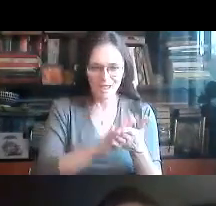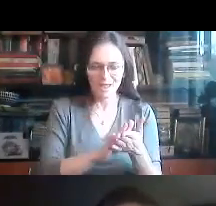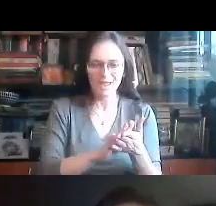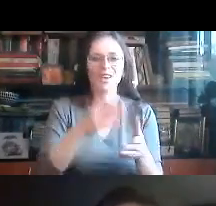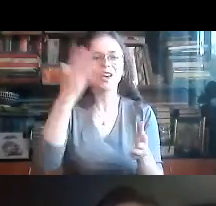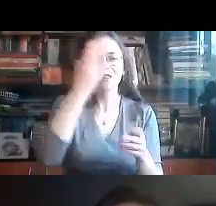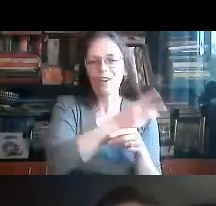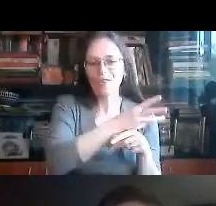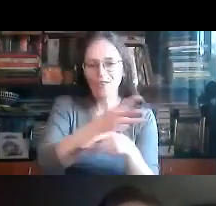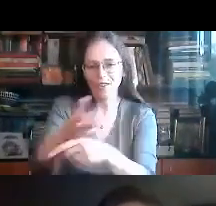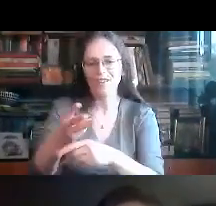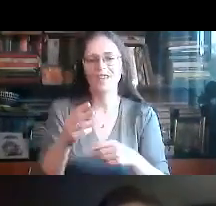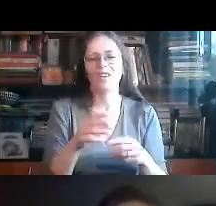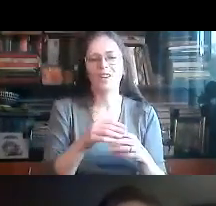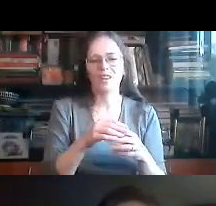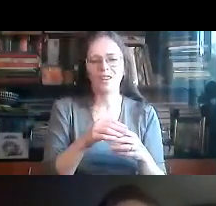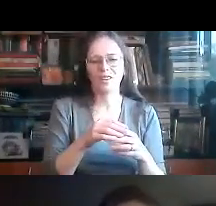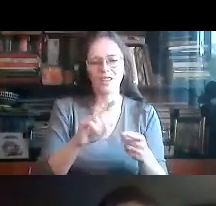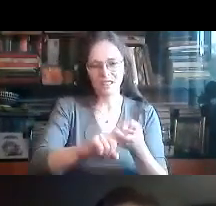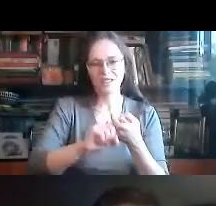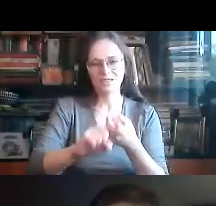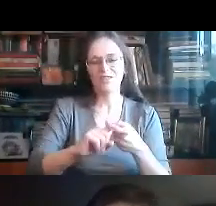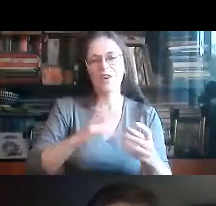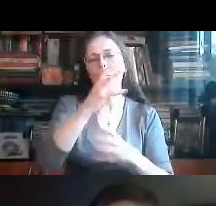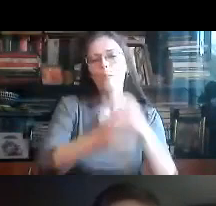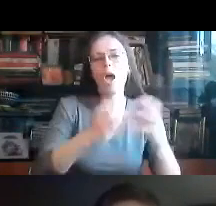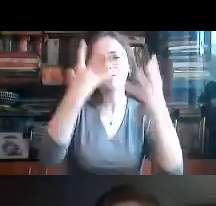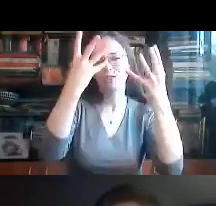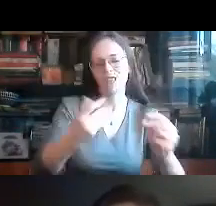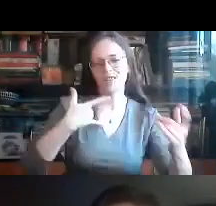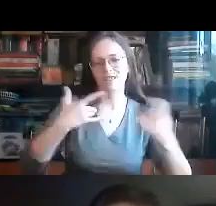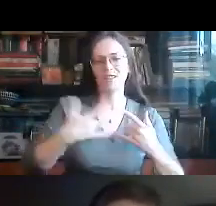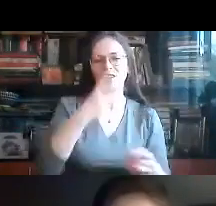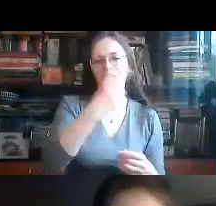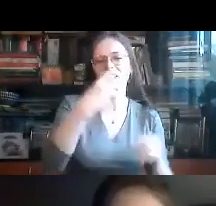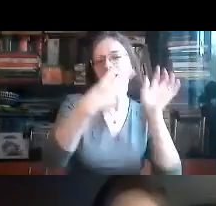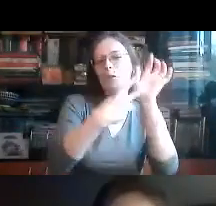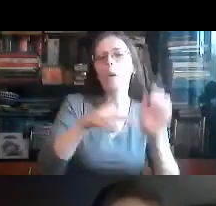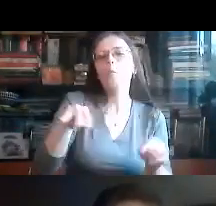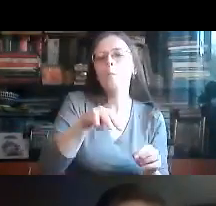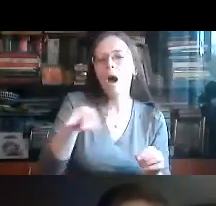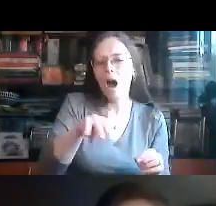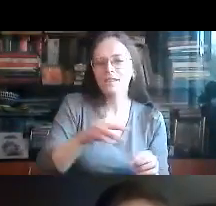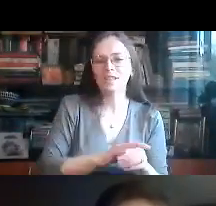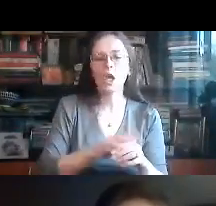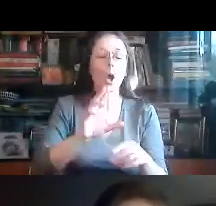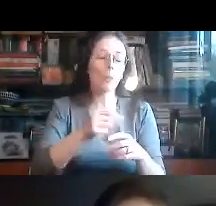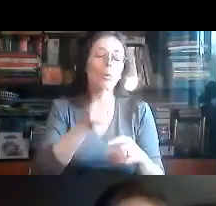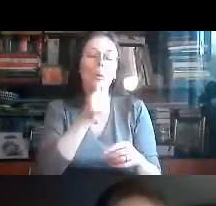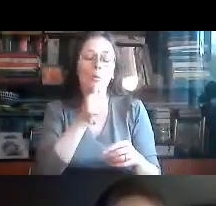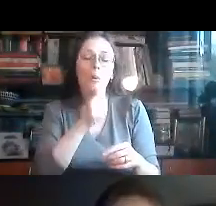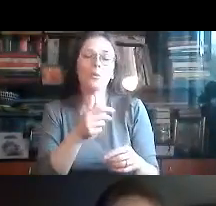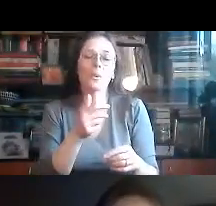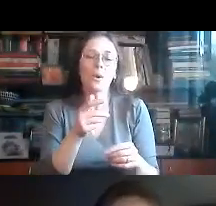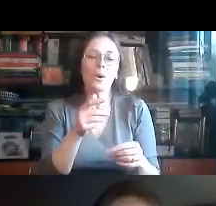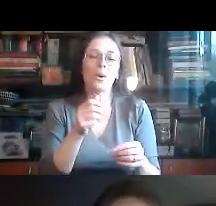с Международным днем театра 27 марта. И мы решили, что какое-то свое поздравление мы должны были сделать. Ну, и